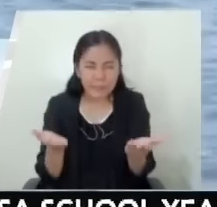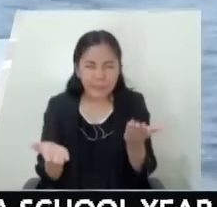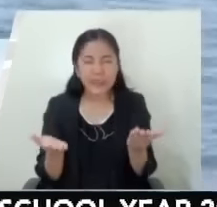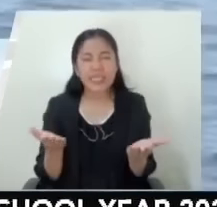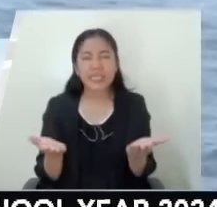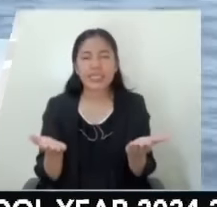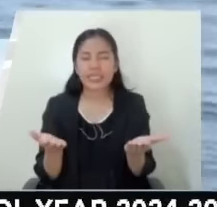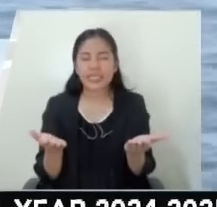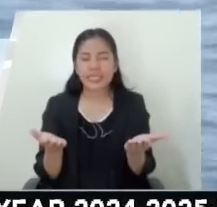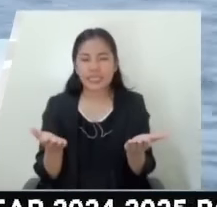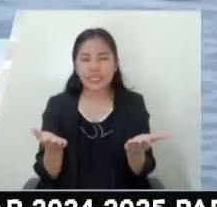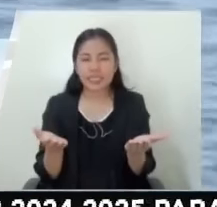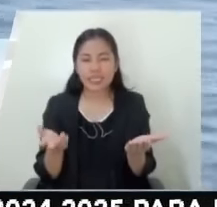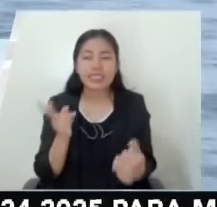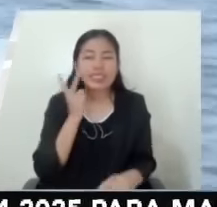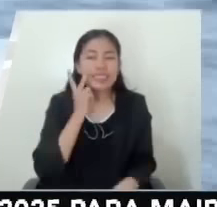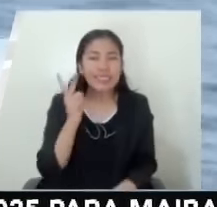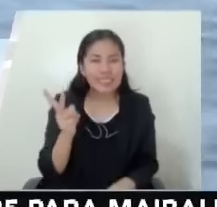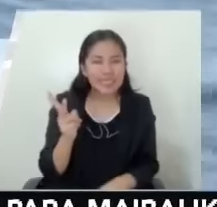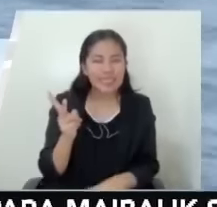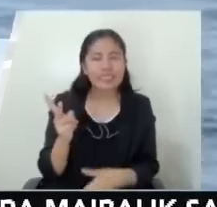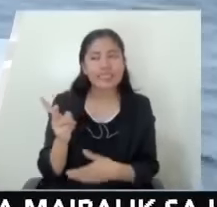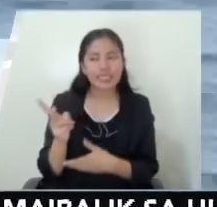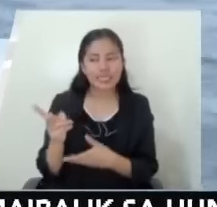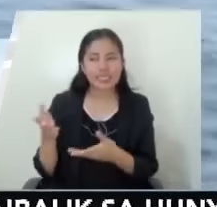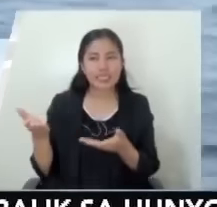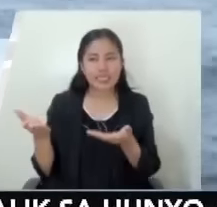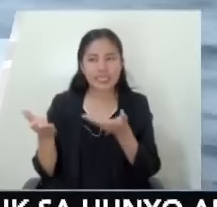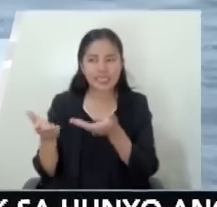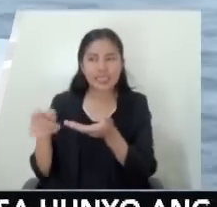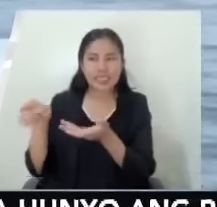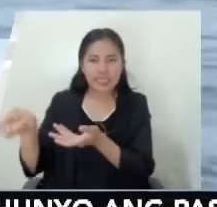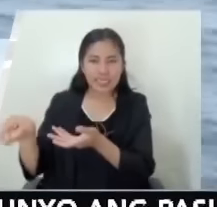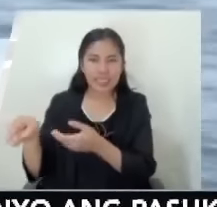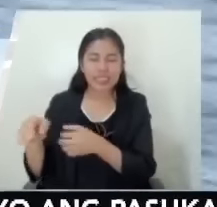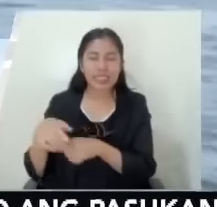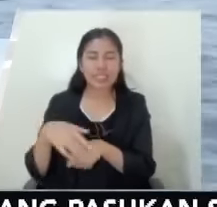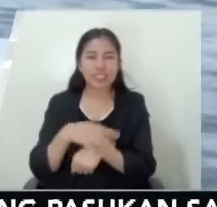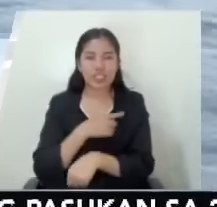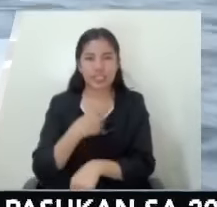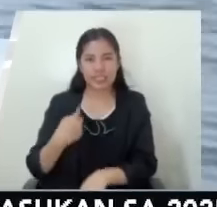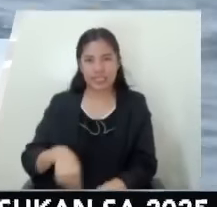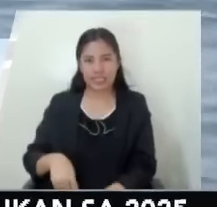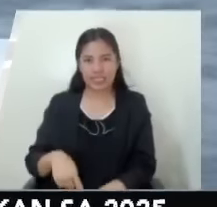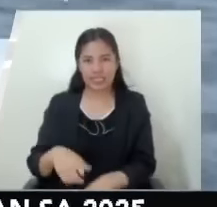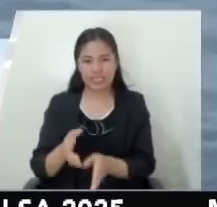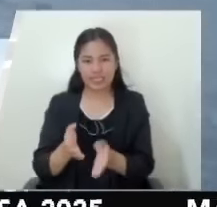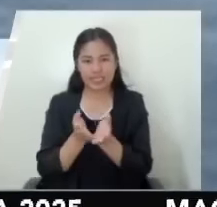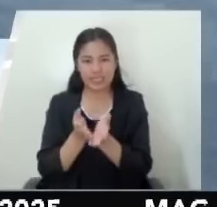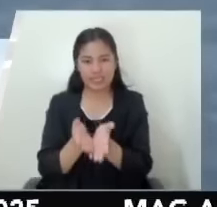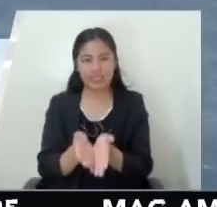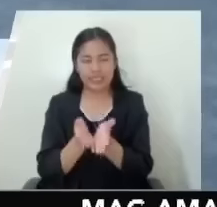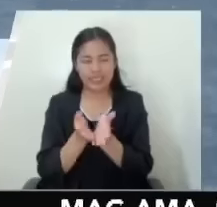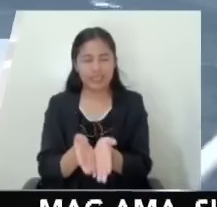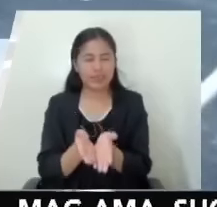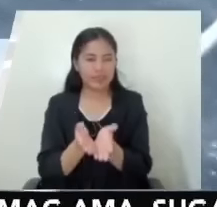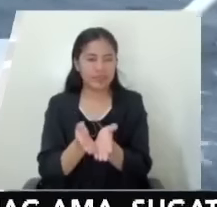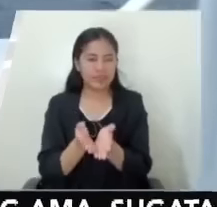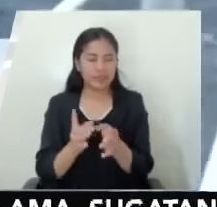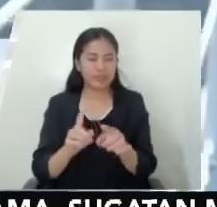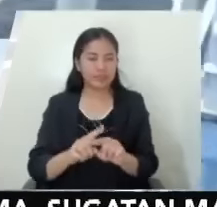madaanan namin o makita namin itong puwersa ng Coast Guard. Pero, Chinese Coast Guard, pero mangyayari yan mamayang, bukas pa